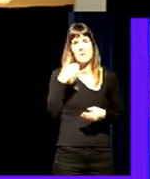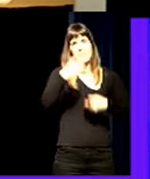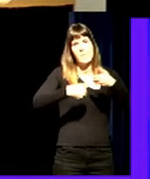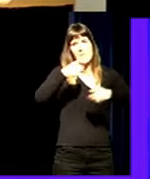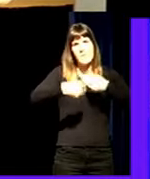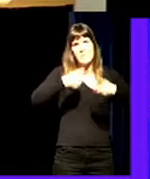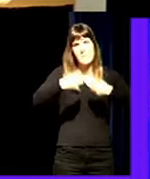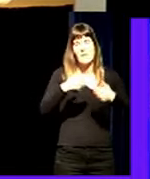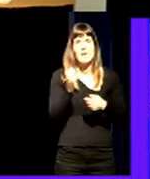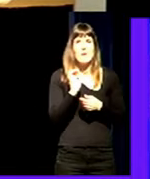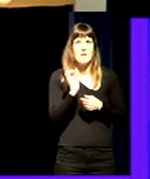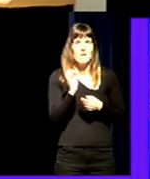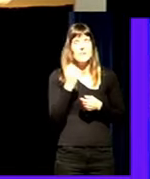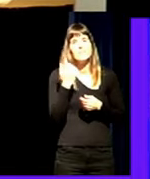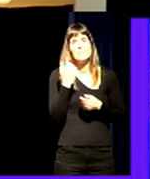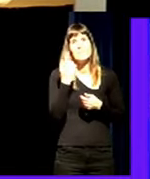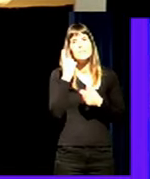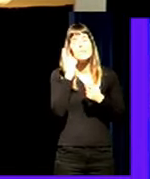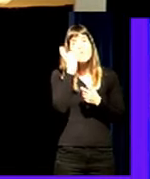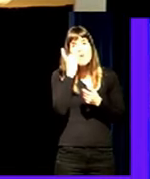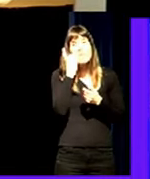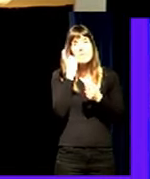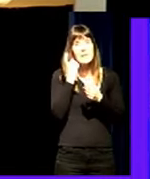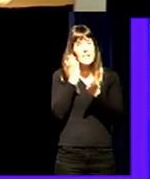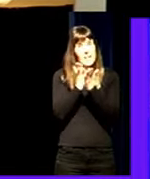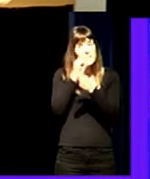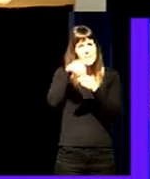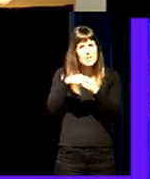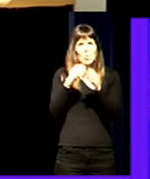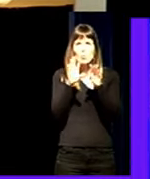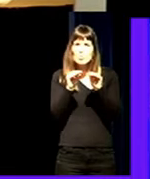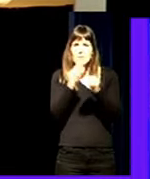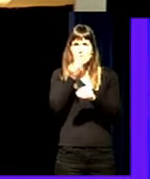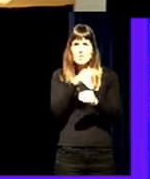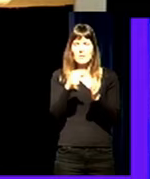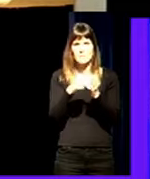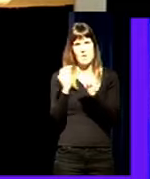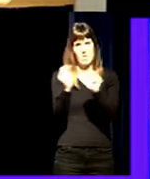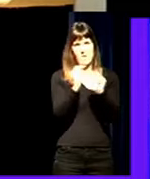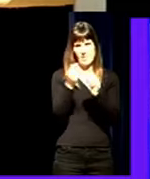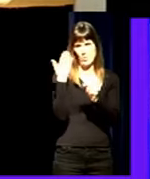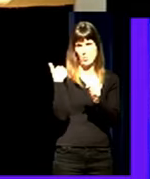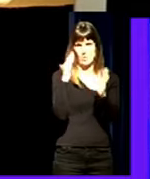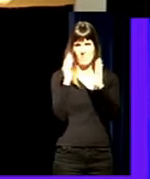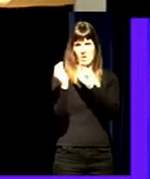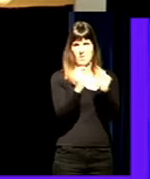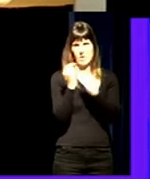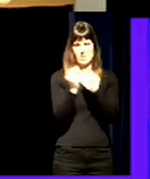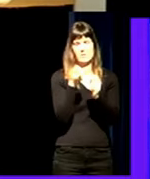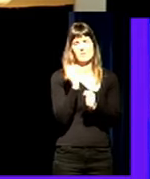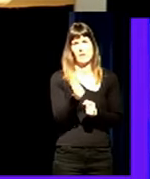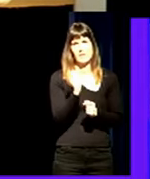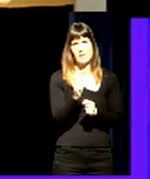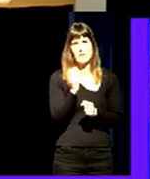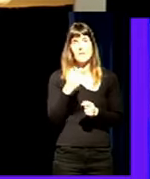galdera, bai, ziren, momentuan zer den erronkak, ez da? Klaro, nire galdetzen ari da, desortzi